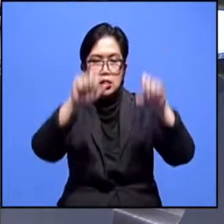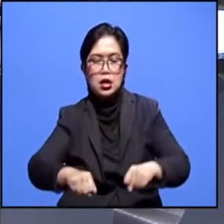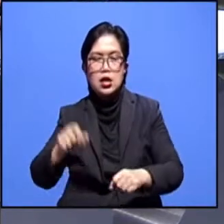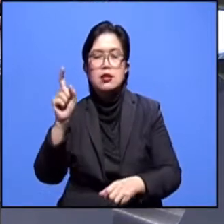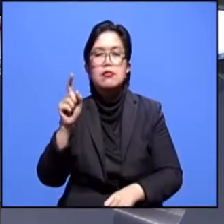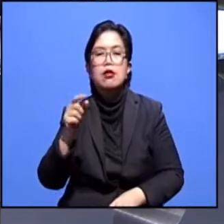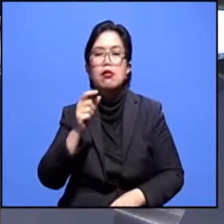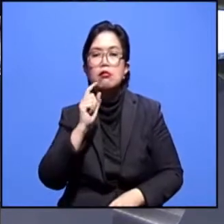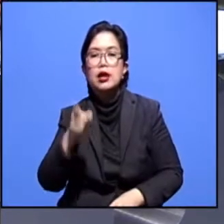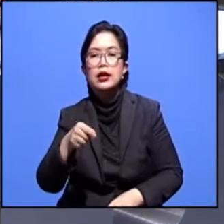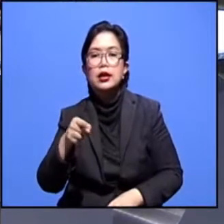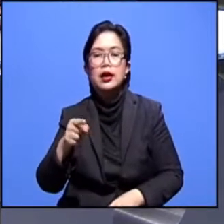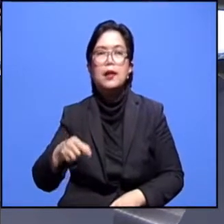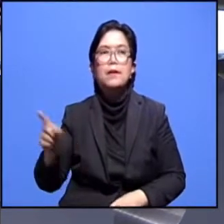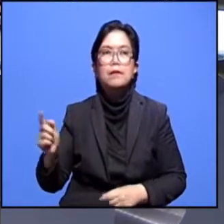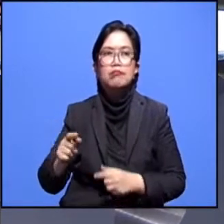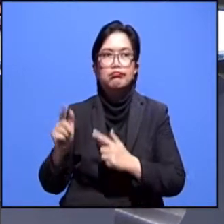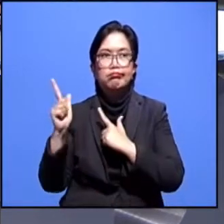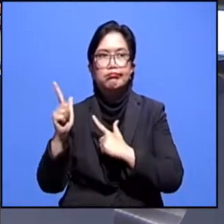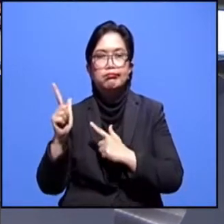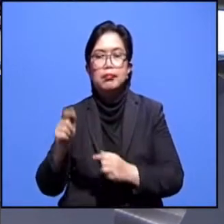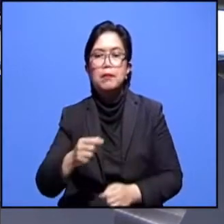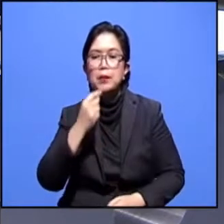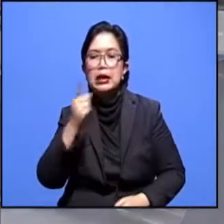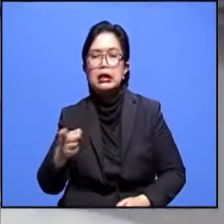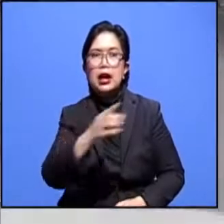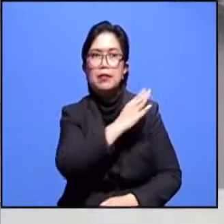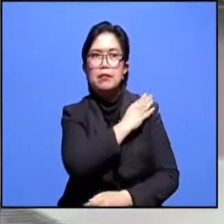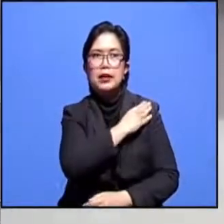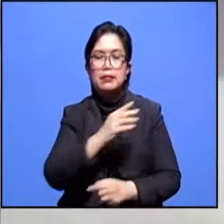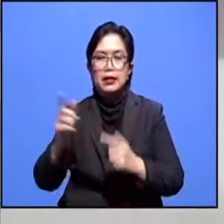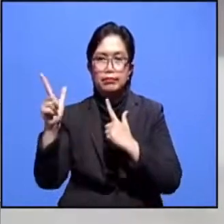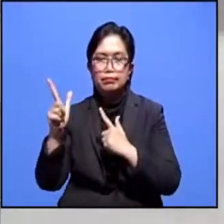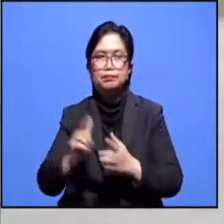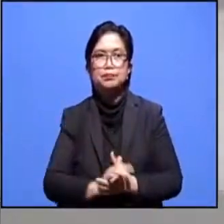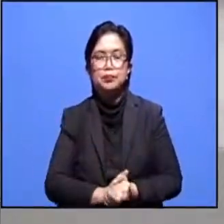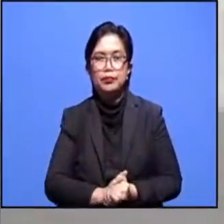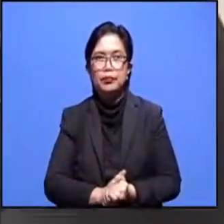Kodam Jaya. Mengapa demikian? Berikut laporan khas redaksi.